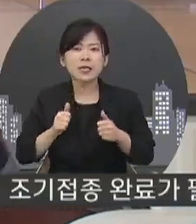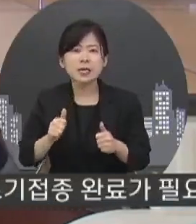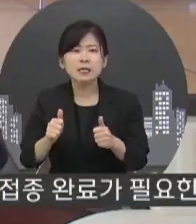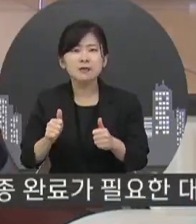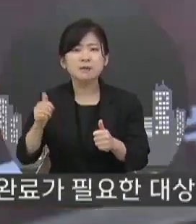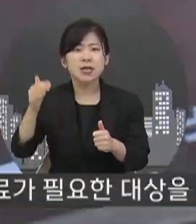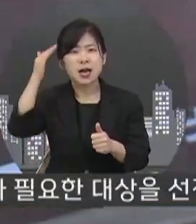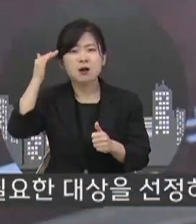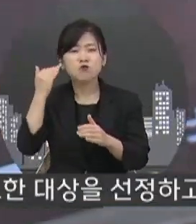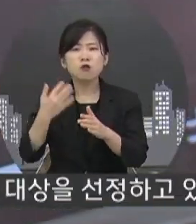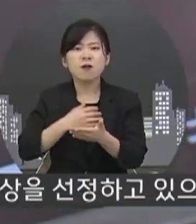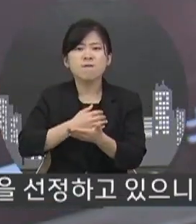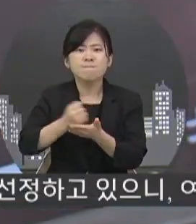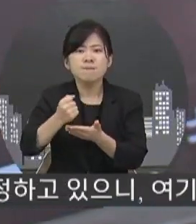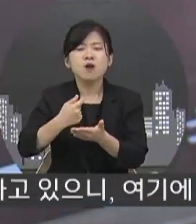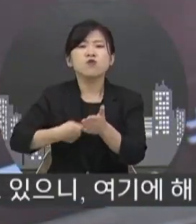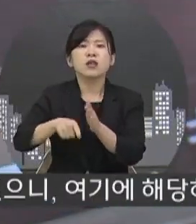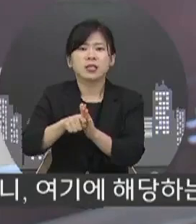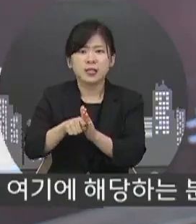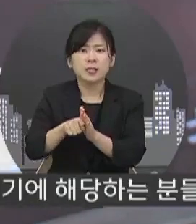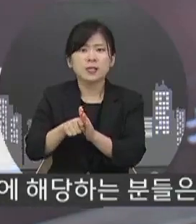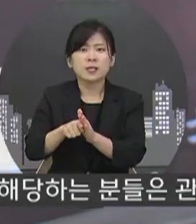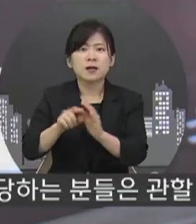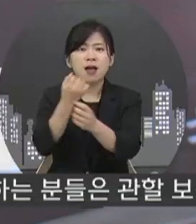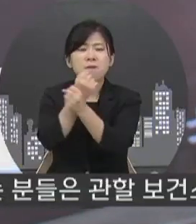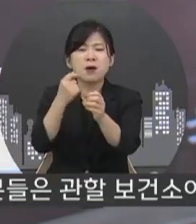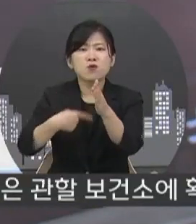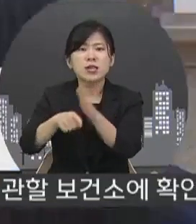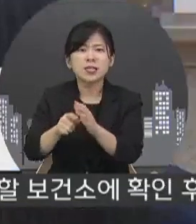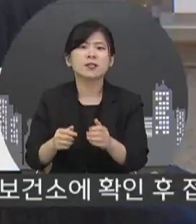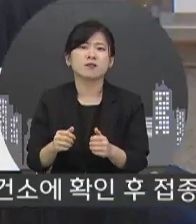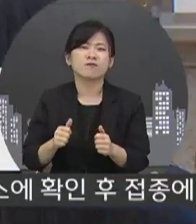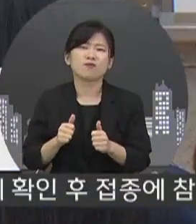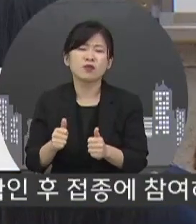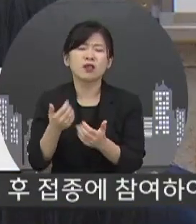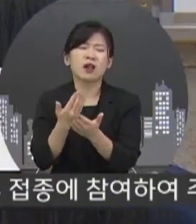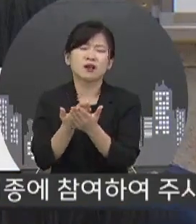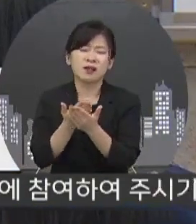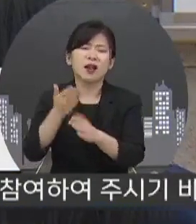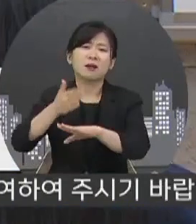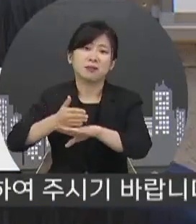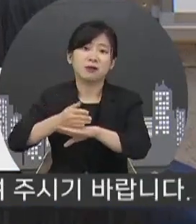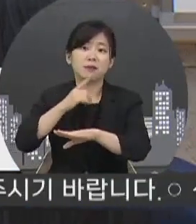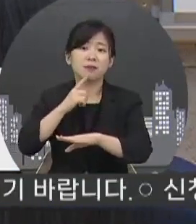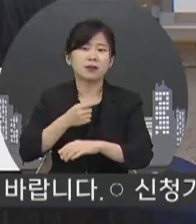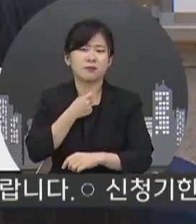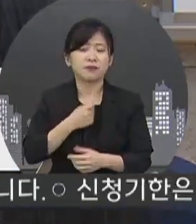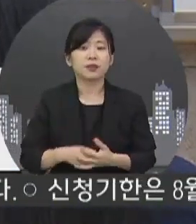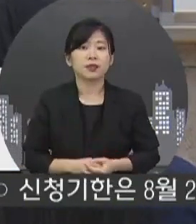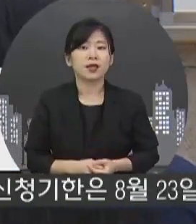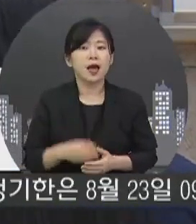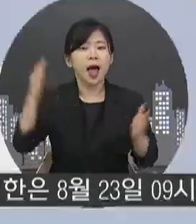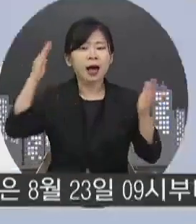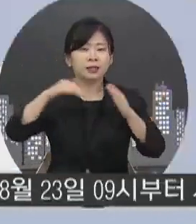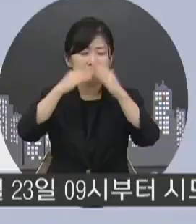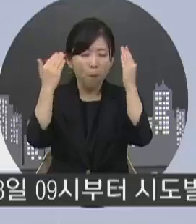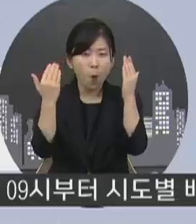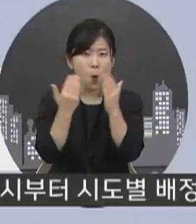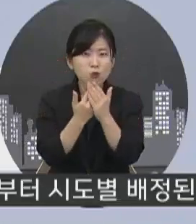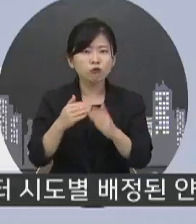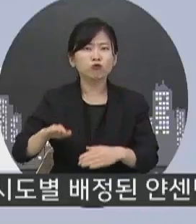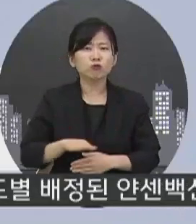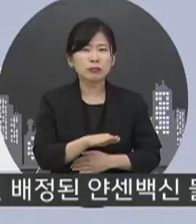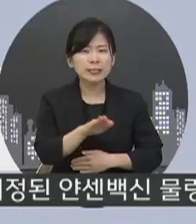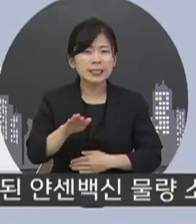싶어요. 우리 학생들과 우리 교직원 모두가 한 번 더 우리의 아픈 역사를 기억하면서 미래로 나아갈